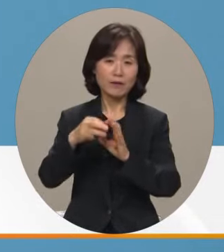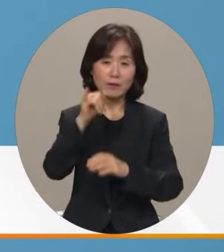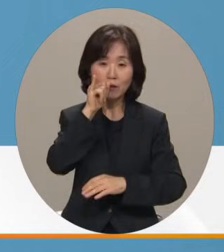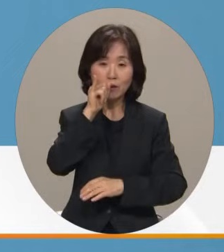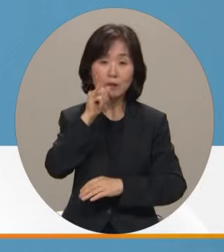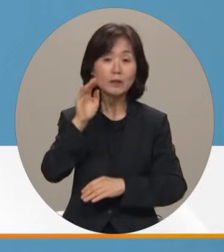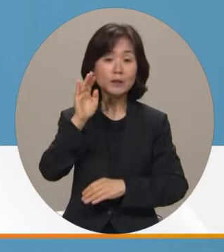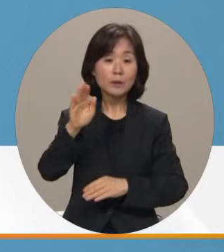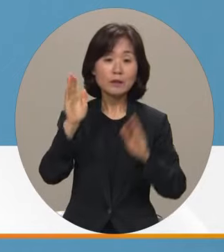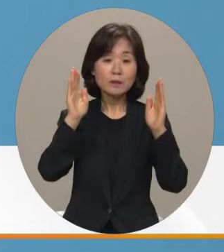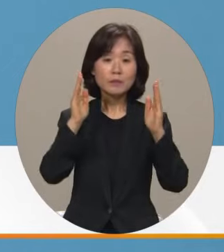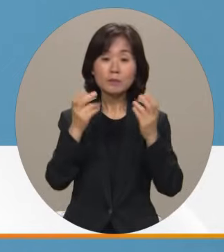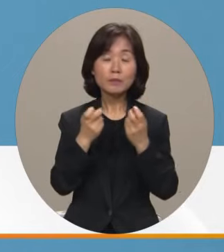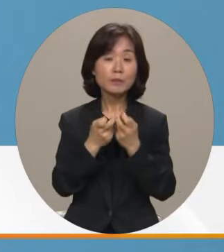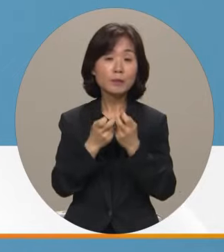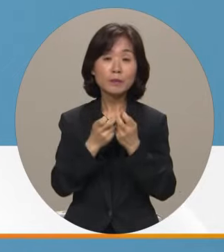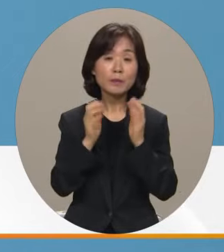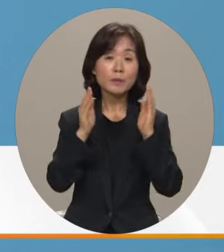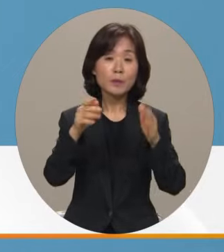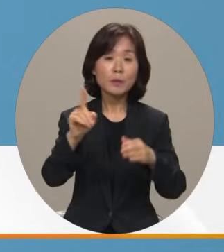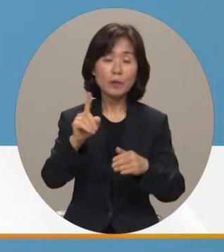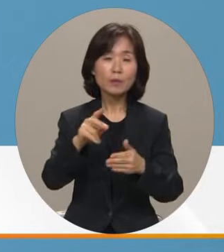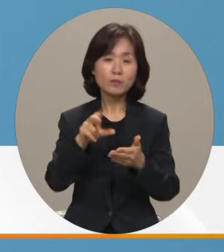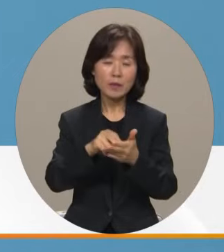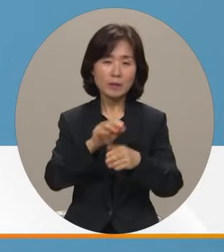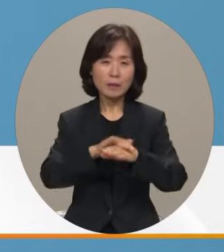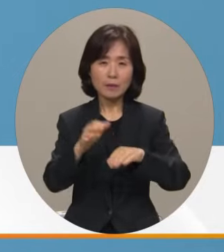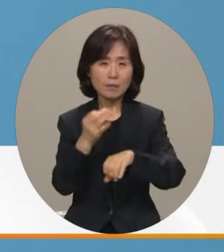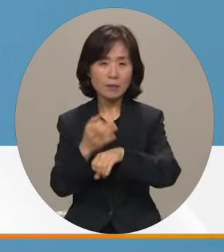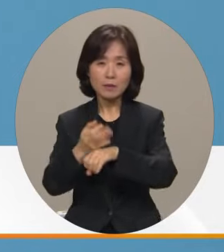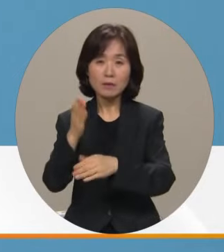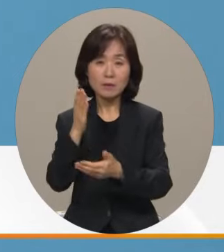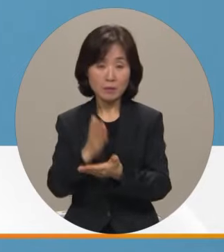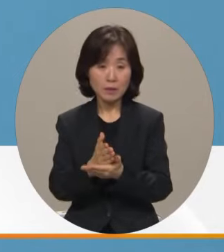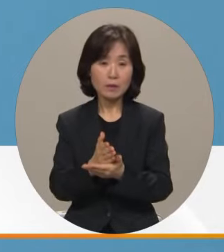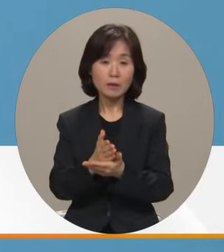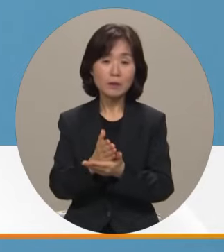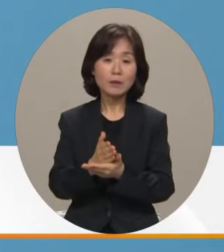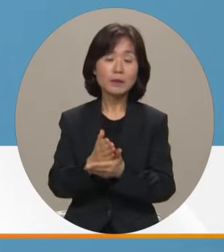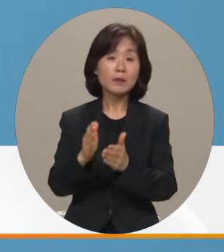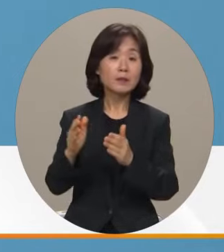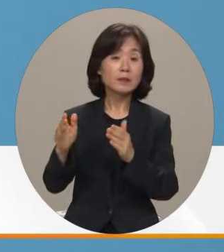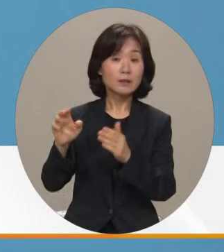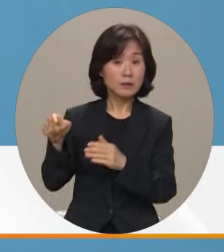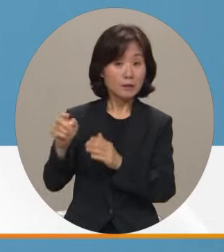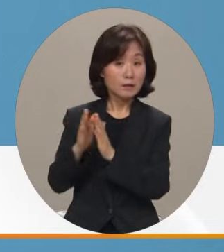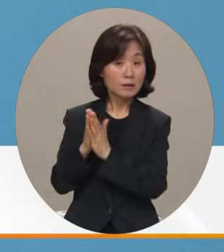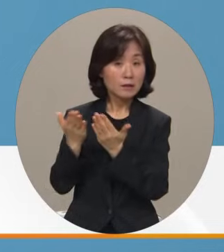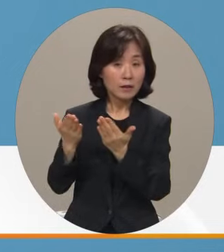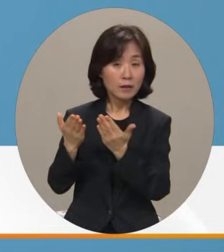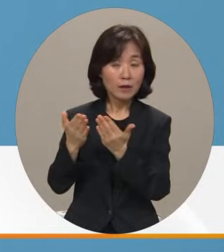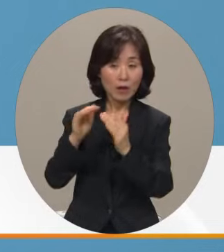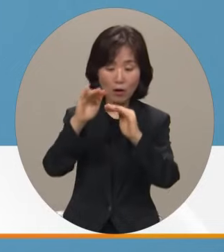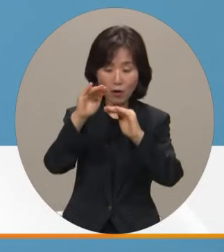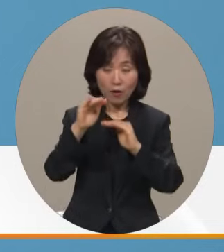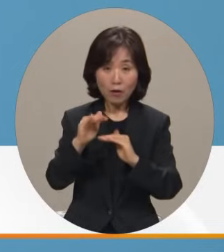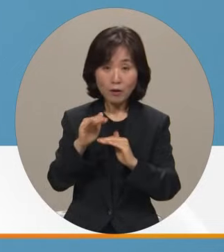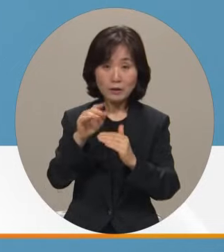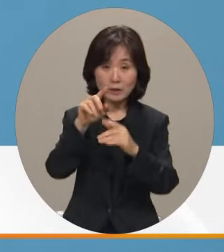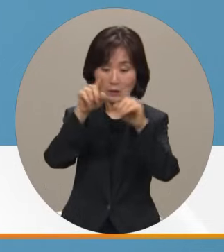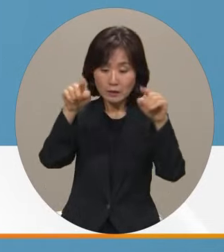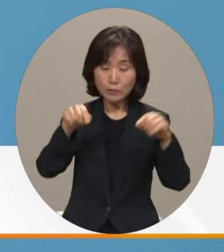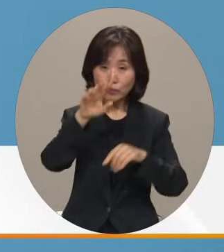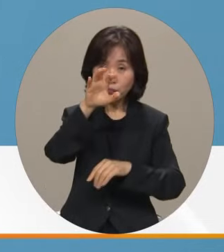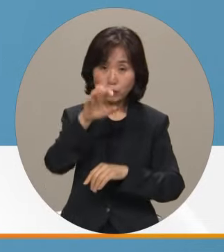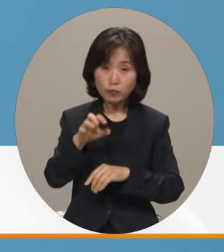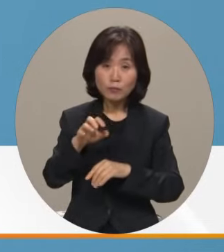학습 방향은 단순한 문제풀이 중심의 연계교재 활용이 아니라 연계 교재에 수록되어 있는 지문과